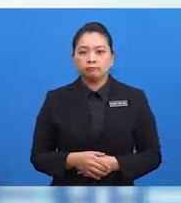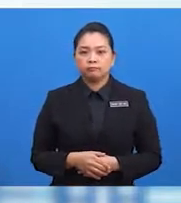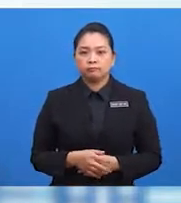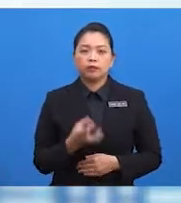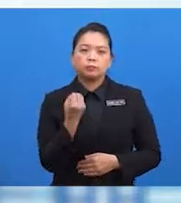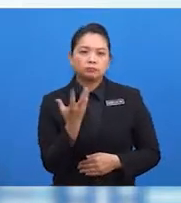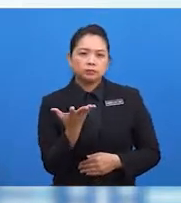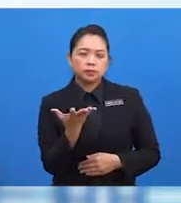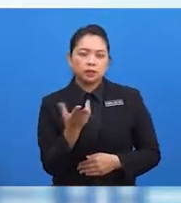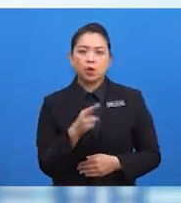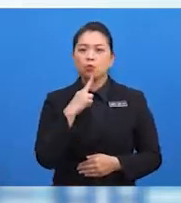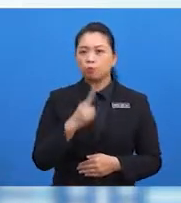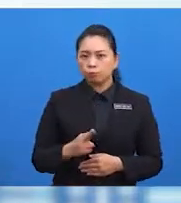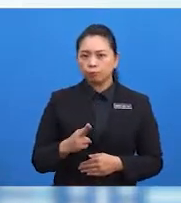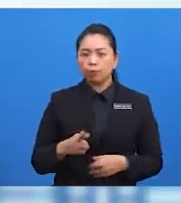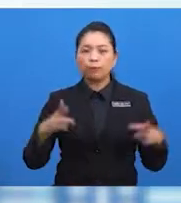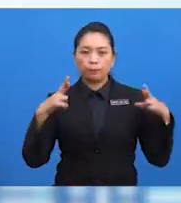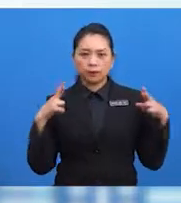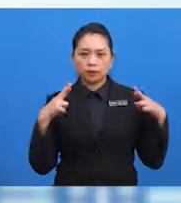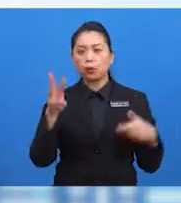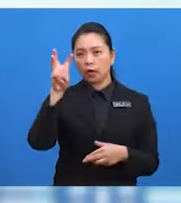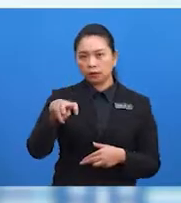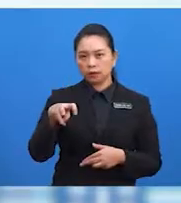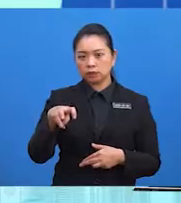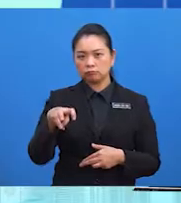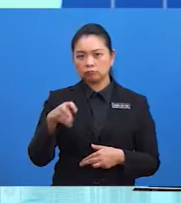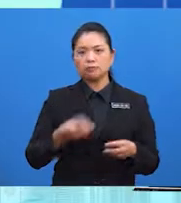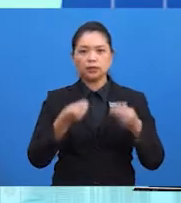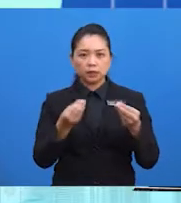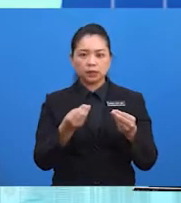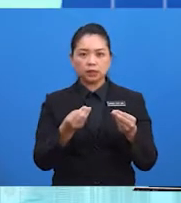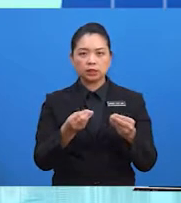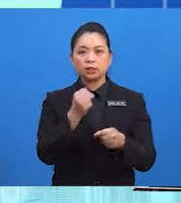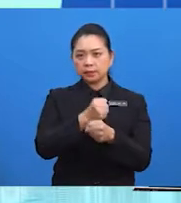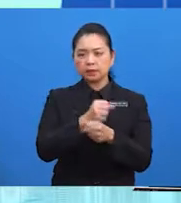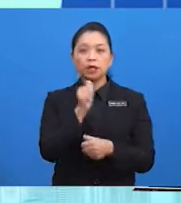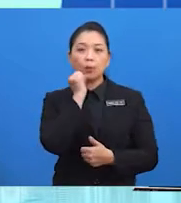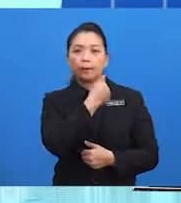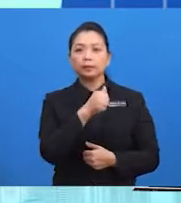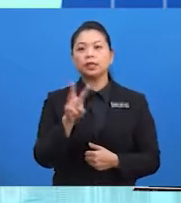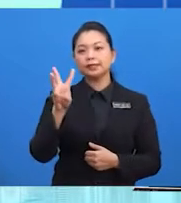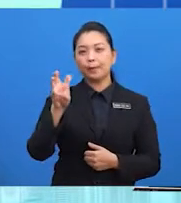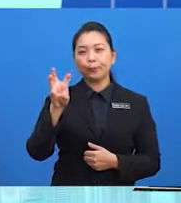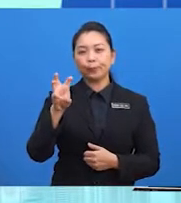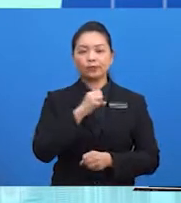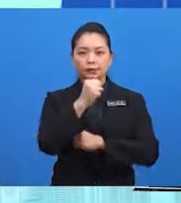Berapakah umur bersara wajib bagi kakitangan awam? Ya, betul, 60 tahun.